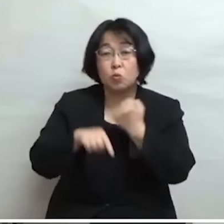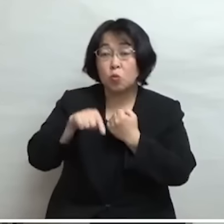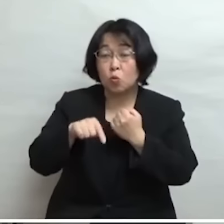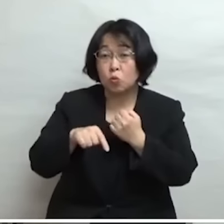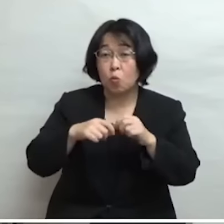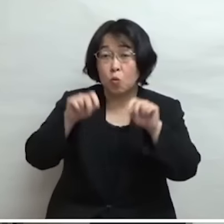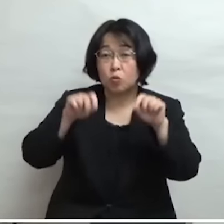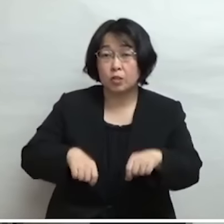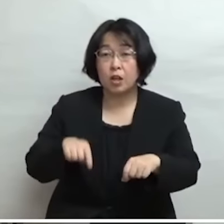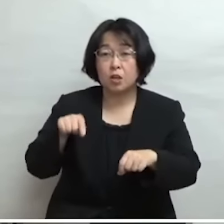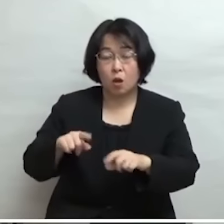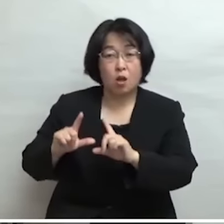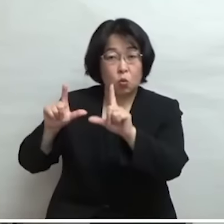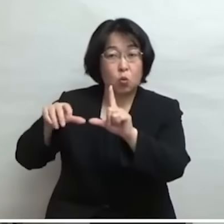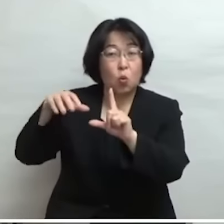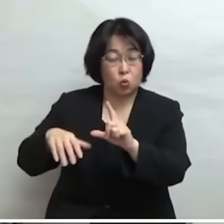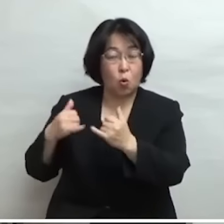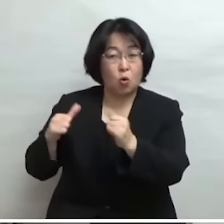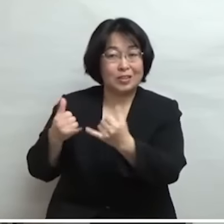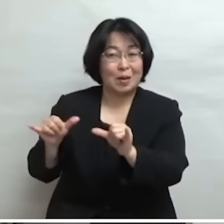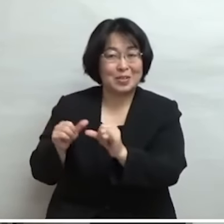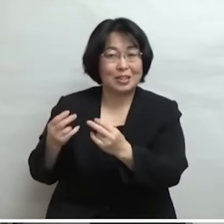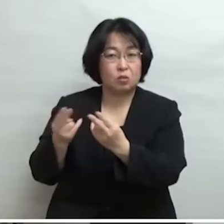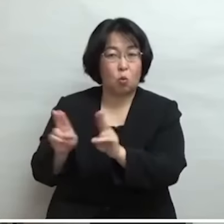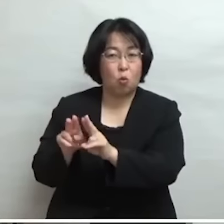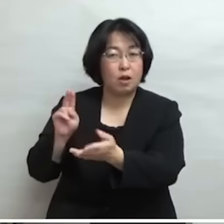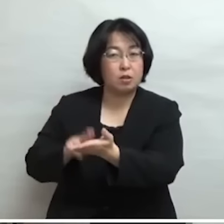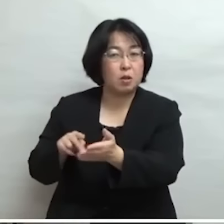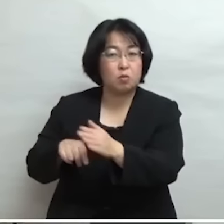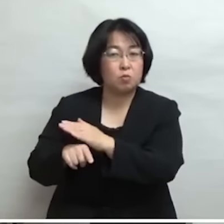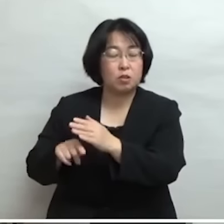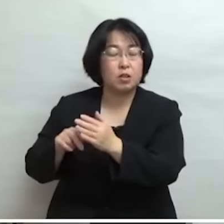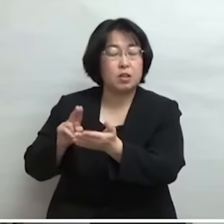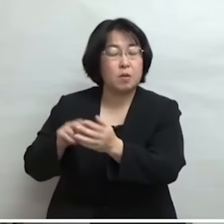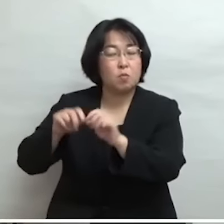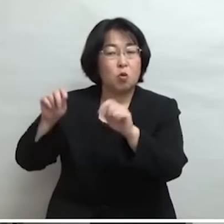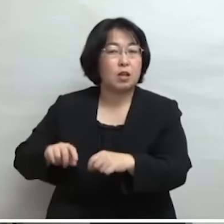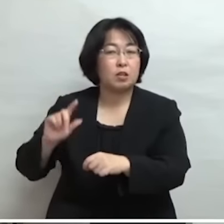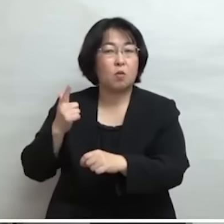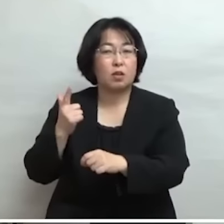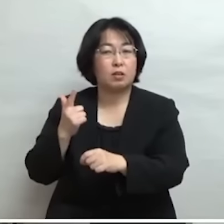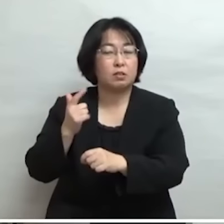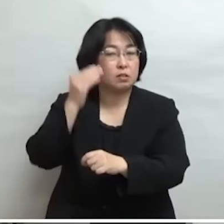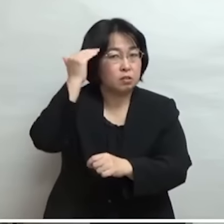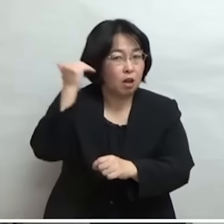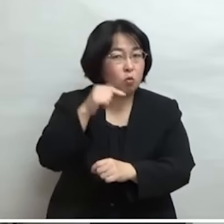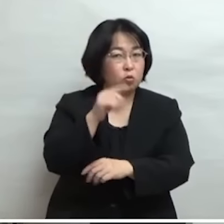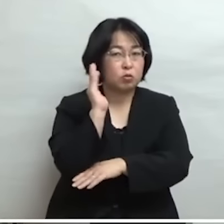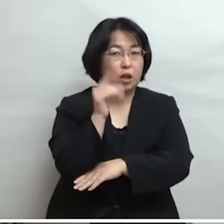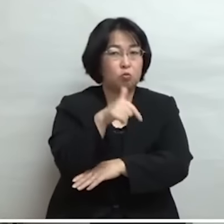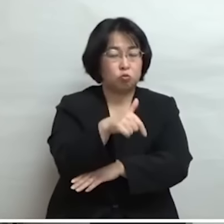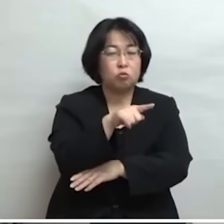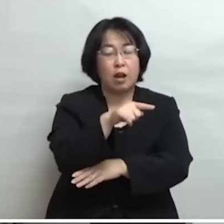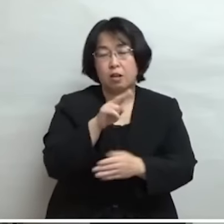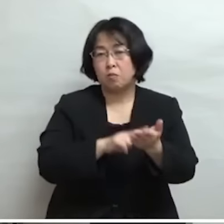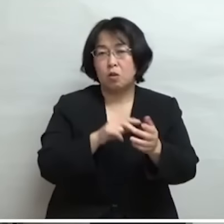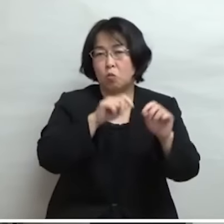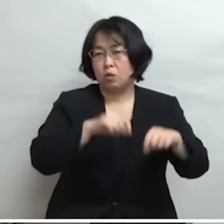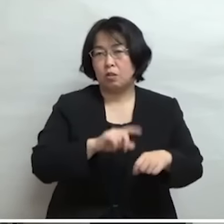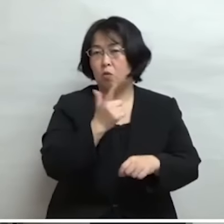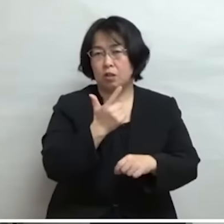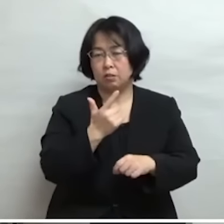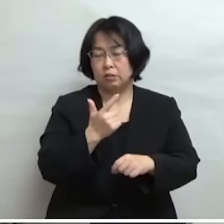民党の方々が決める問題でもないし、それからその韓国政府の意向で決まる問題でもないと。これは知事である私の責任で、